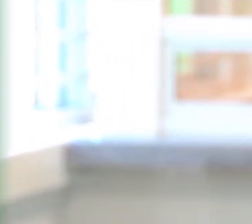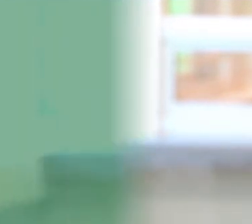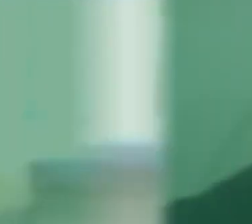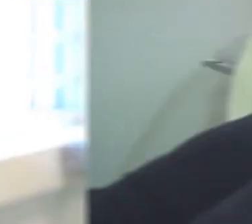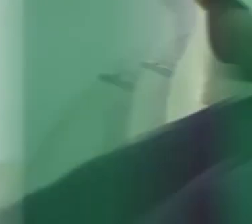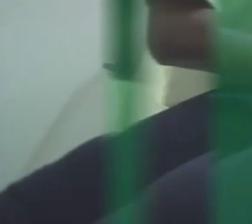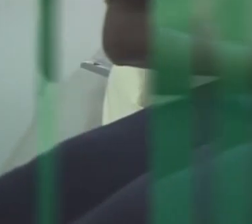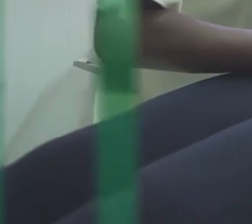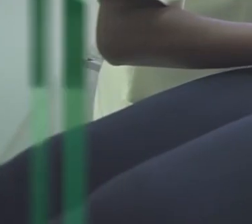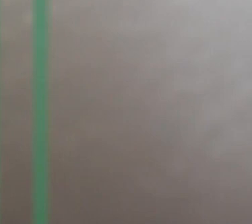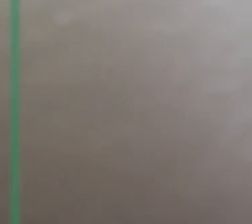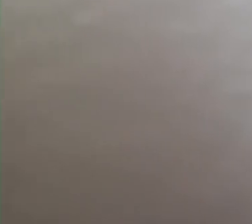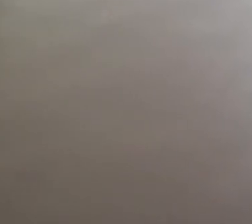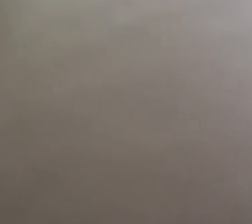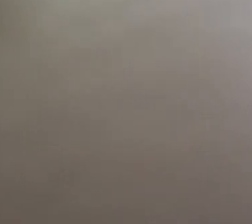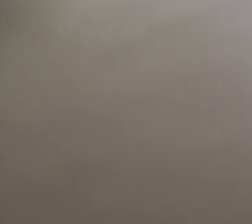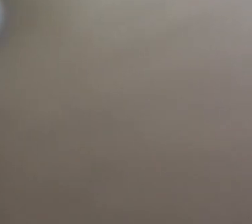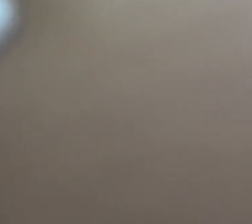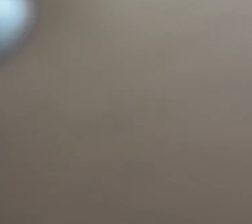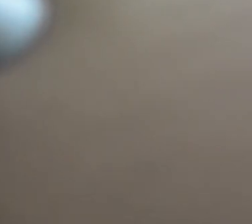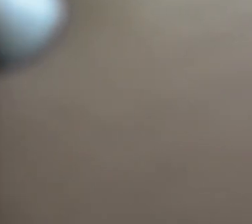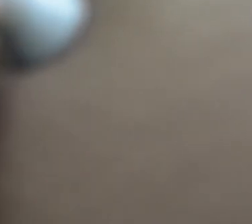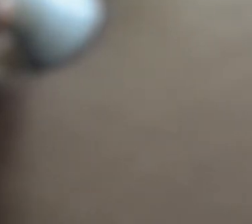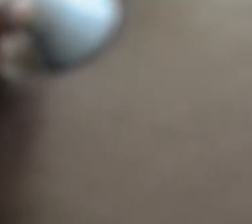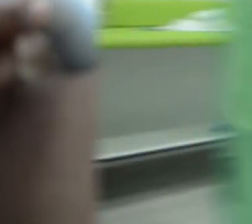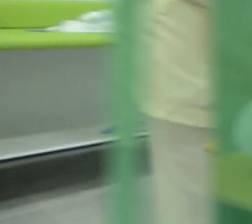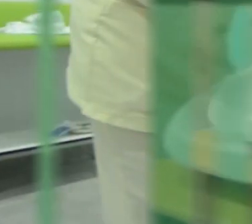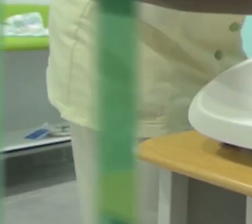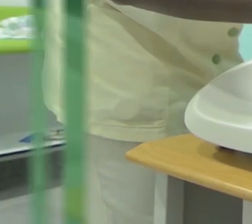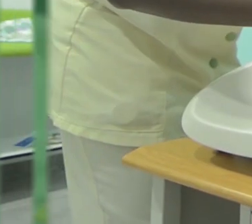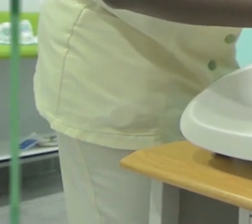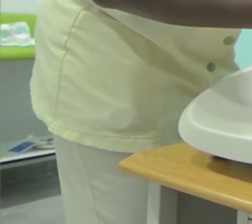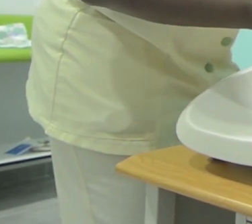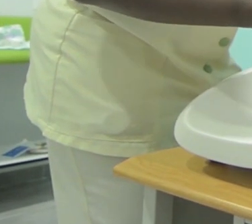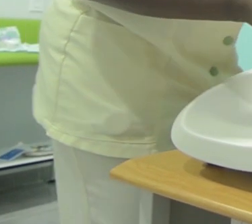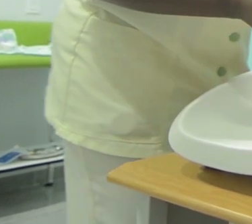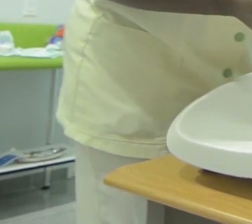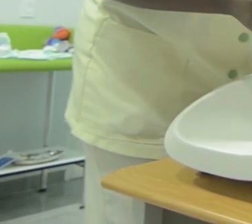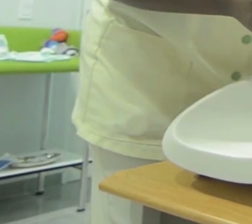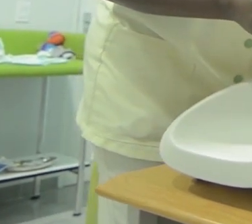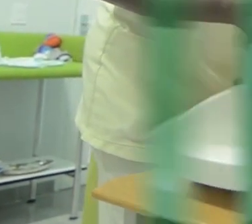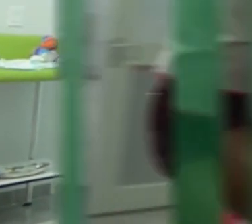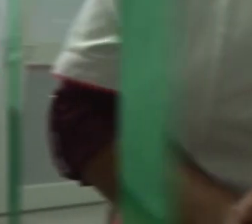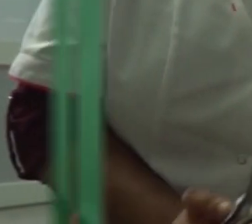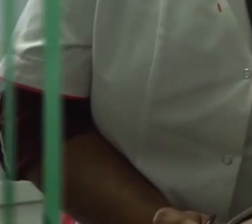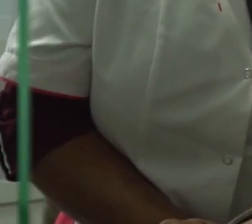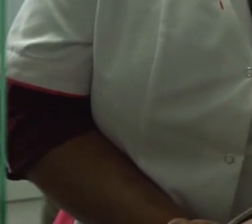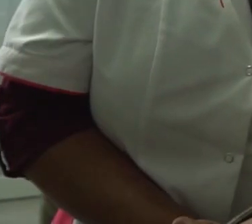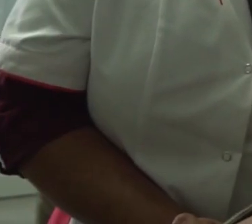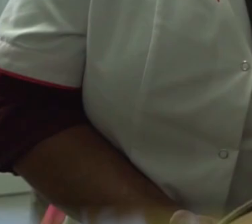RGD. Verloskunde. RGD. Consultatie. RGD. Spoedhulp.